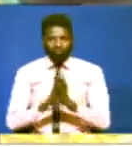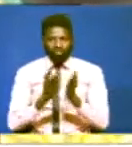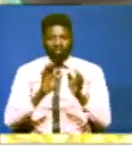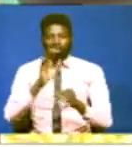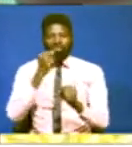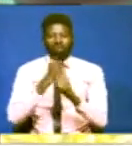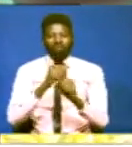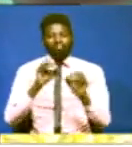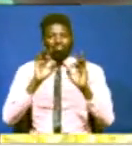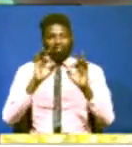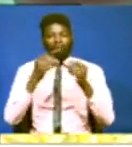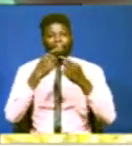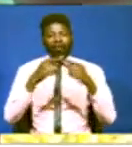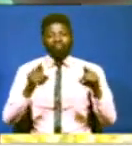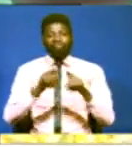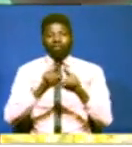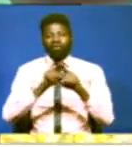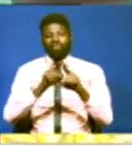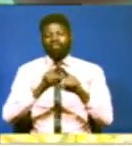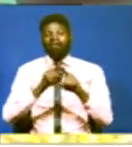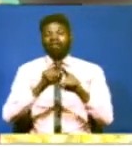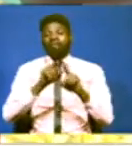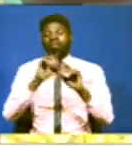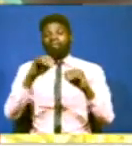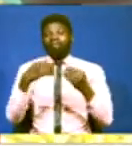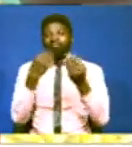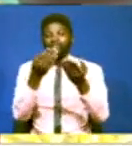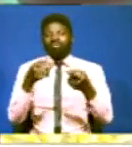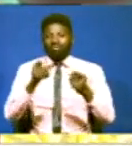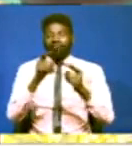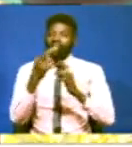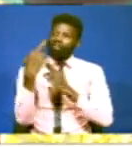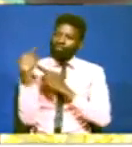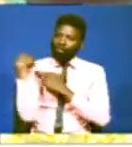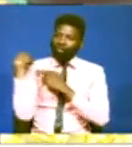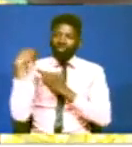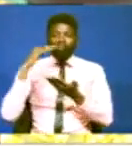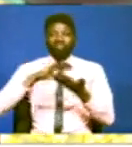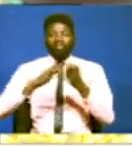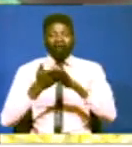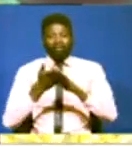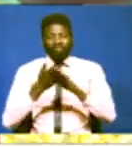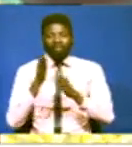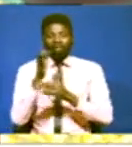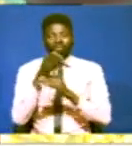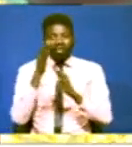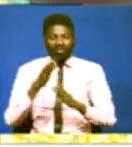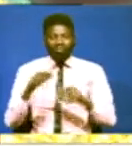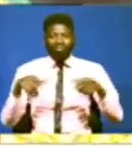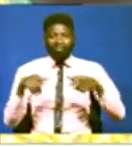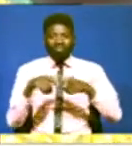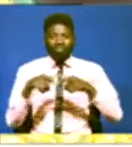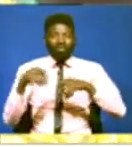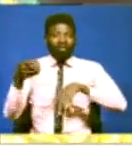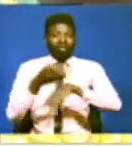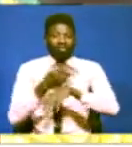also to give them the responsibility of becoming ambassadors for cervical cancer. We want them to